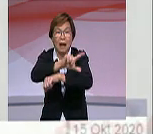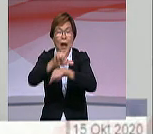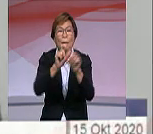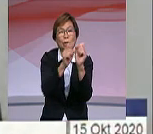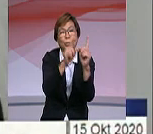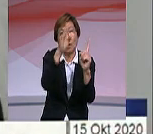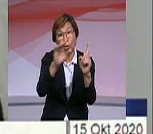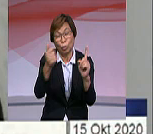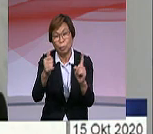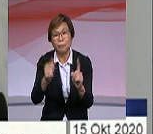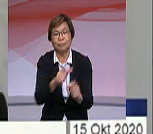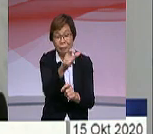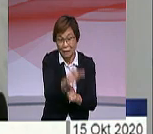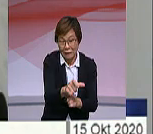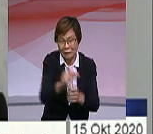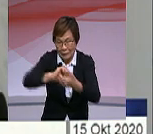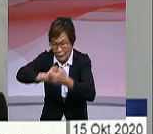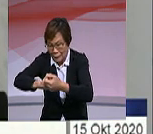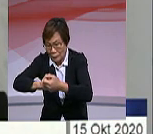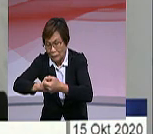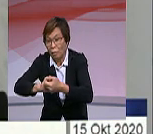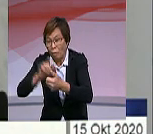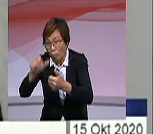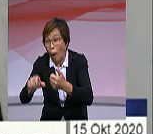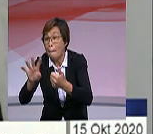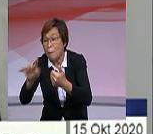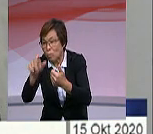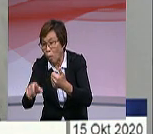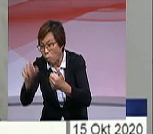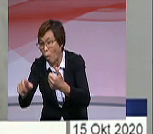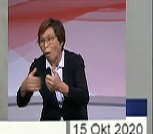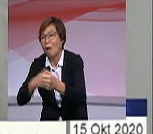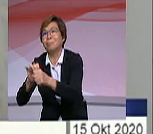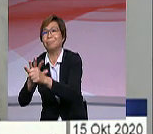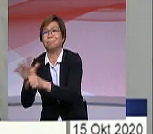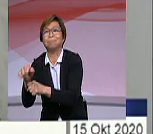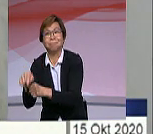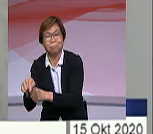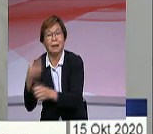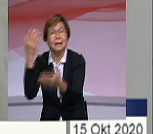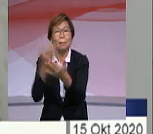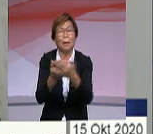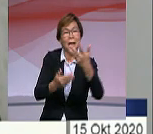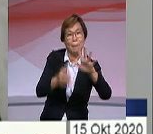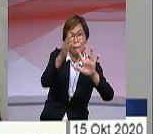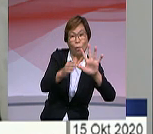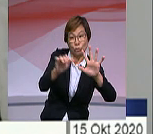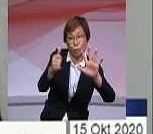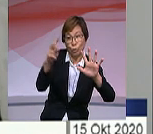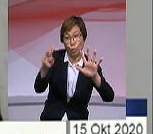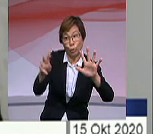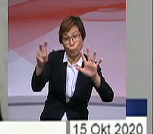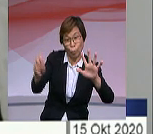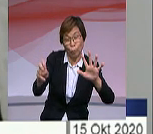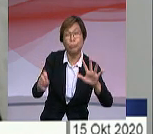2020. Saringan kontak rapat telah mengenal pasti 4 lagi kes positif COVID-19. Sehingga 15 Oktober